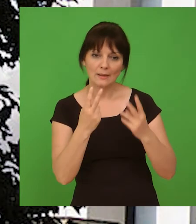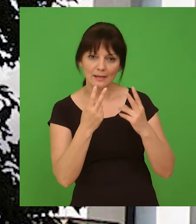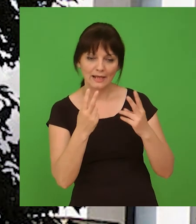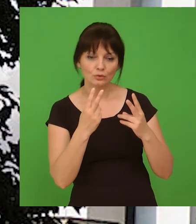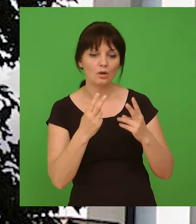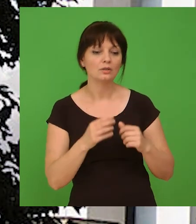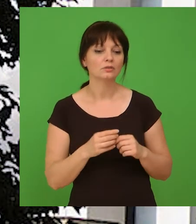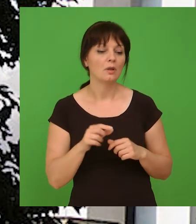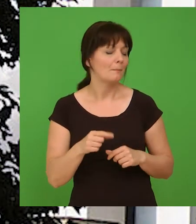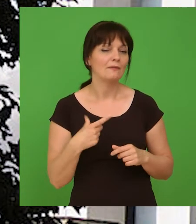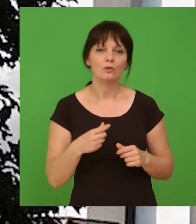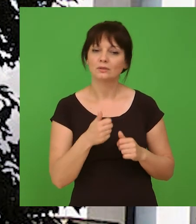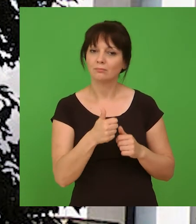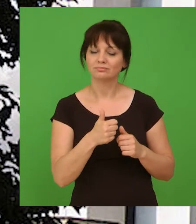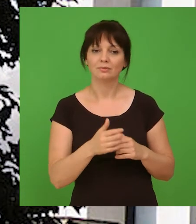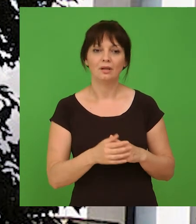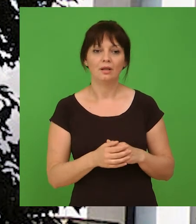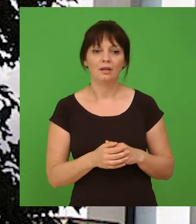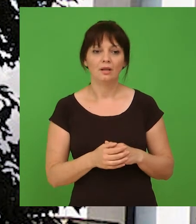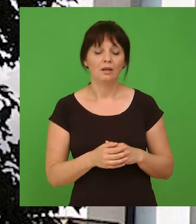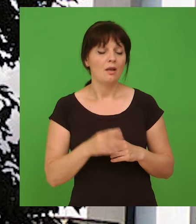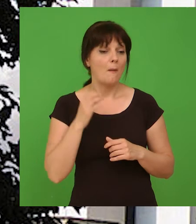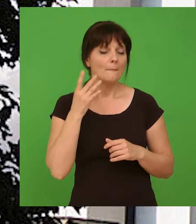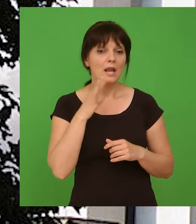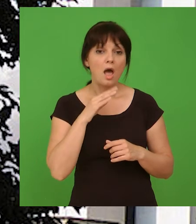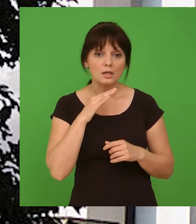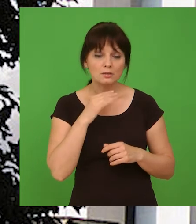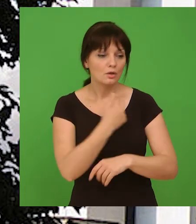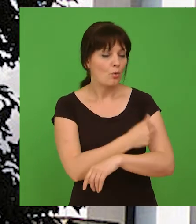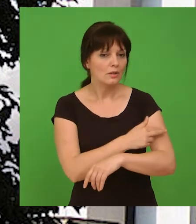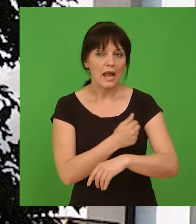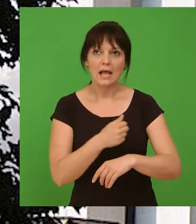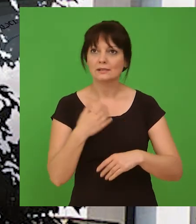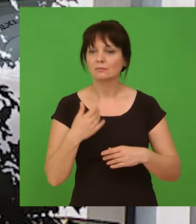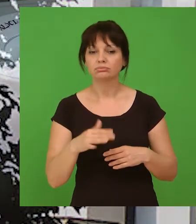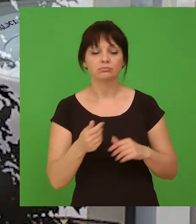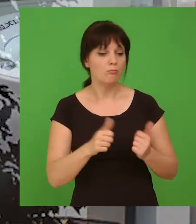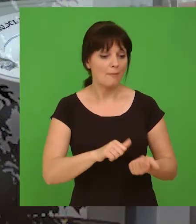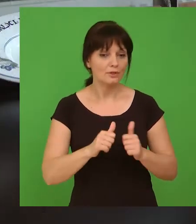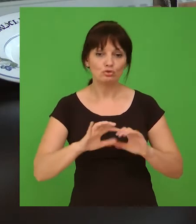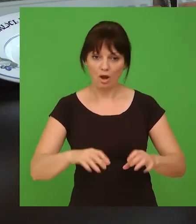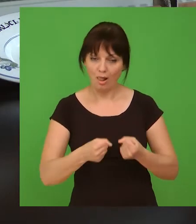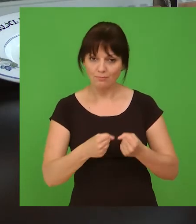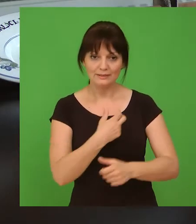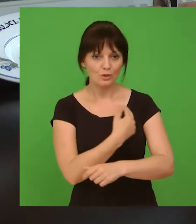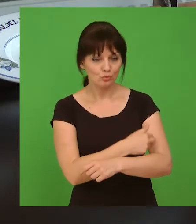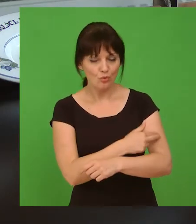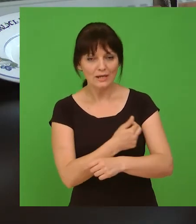Amerikában. Mit emel neki ezek közül? A Baylor kórházat, ami egy baptista alapítású